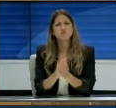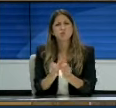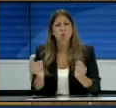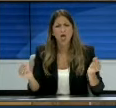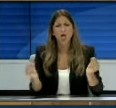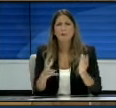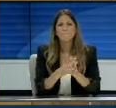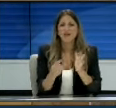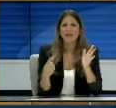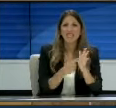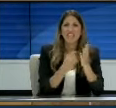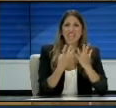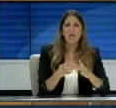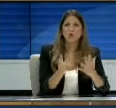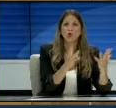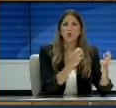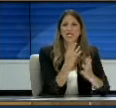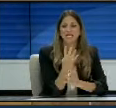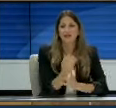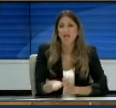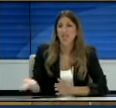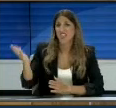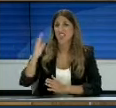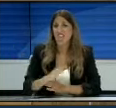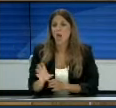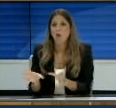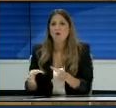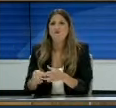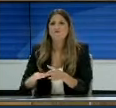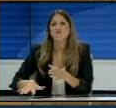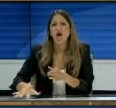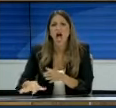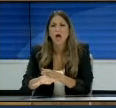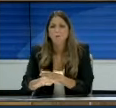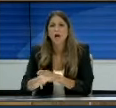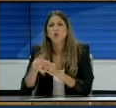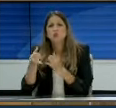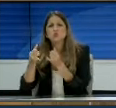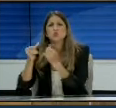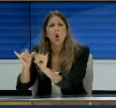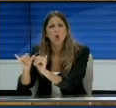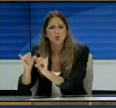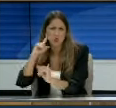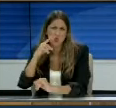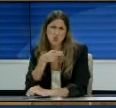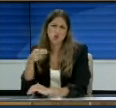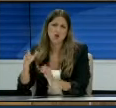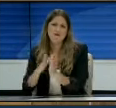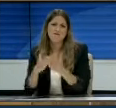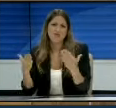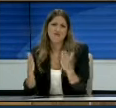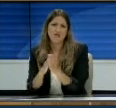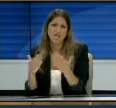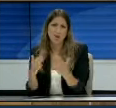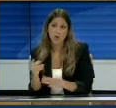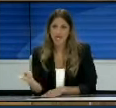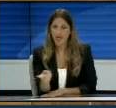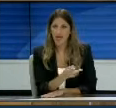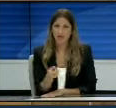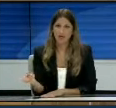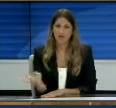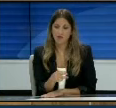το 1984, έγραψε όμως και τη Φάρμα των Ζώων, που για όσους δεν γνωρίζουν, αποτέλεσε ένα